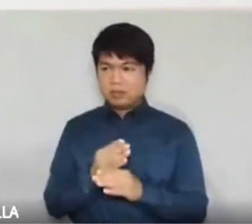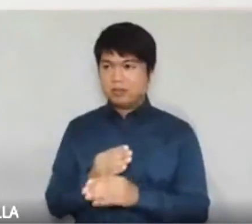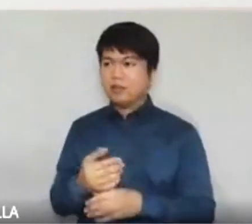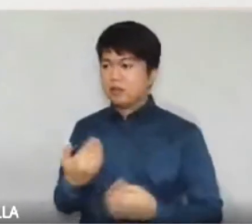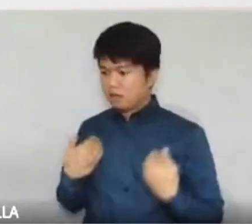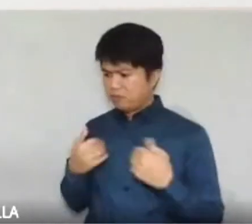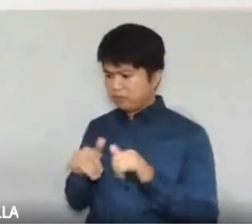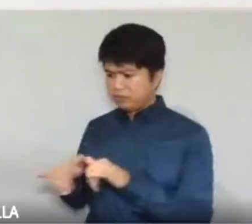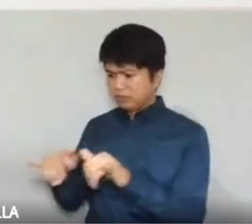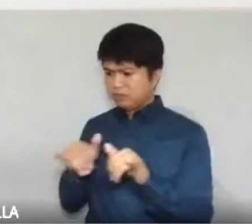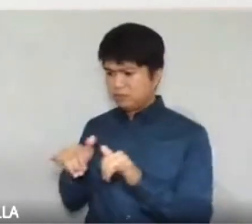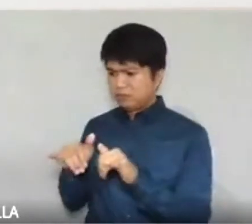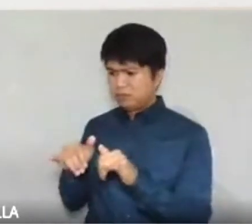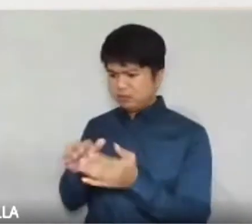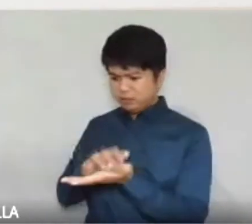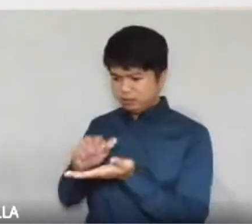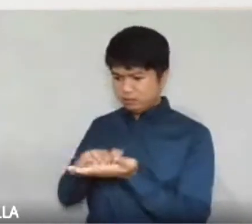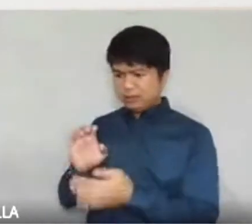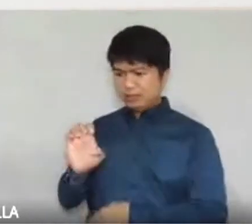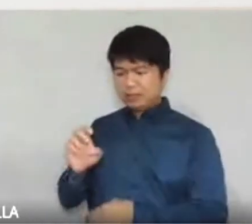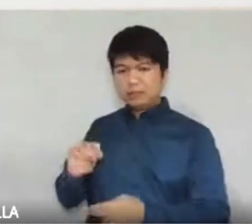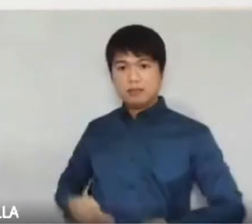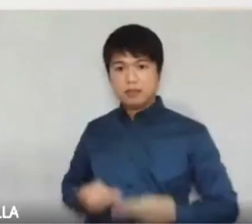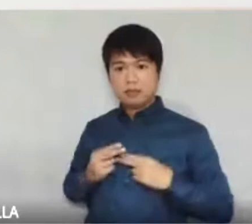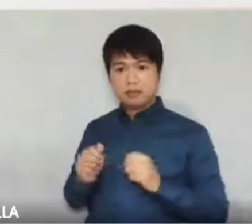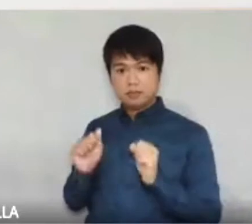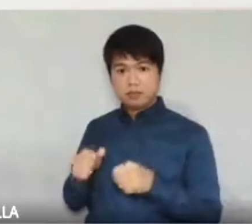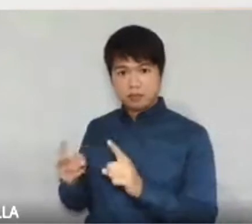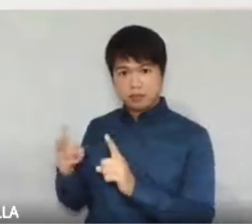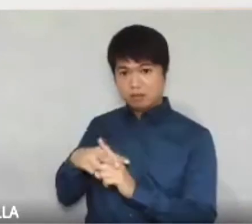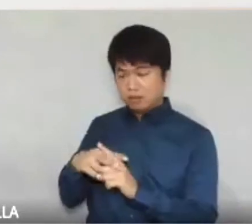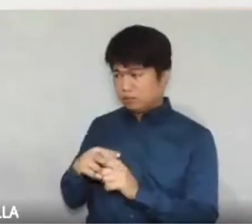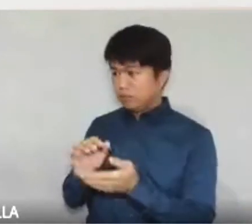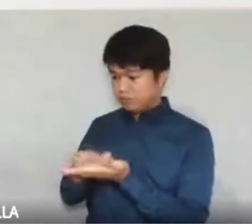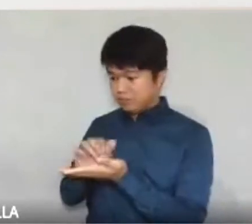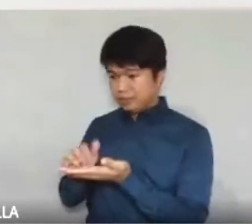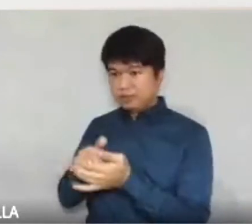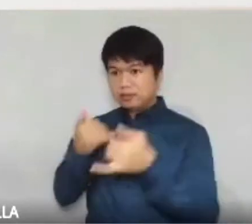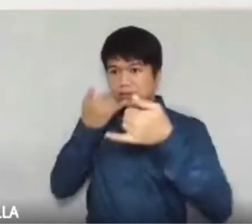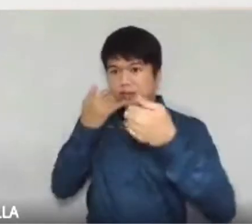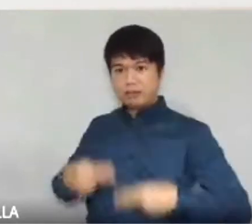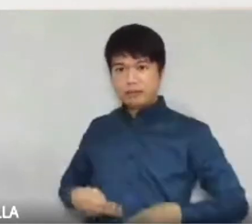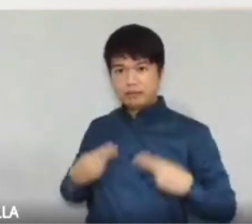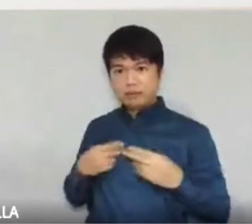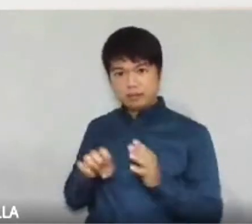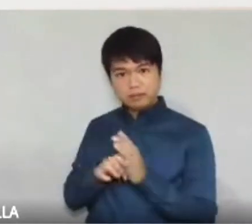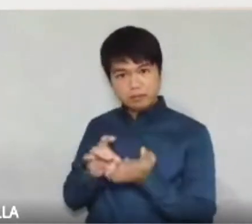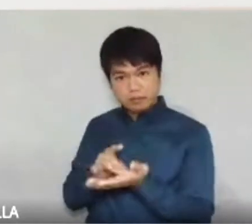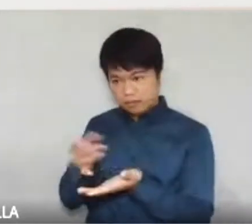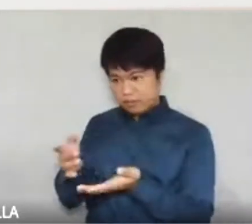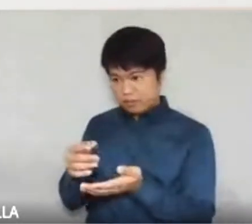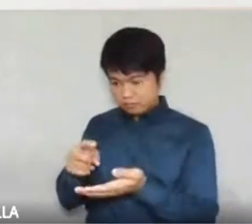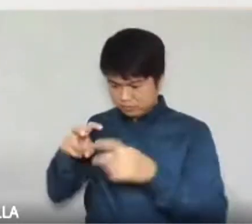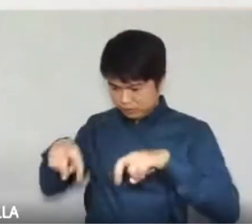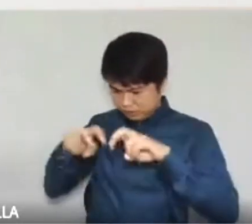practices sa e-health na maaaring i-apply sa practice ng telehealth tulad ng encryption,